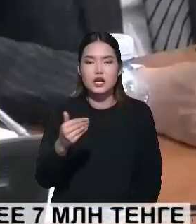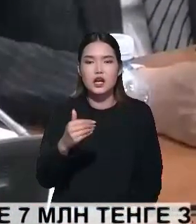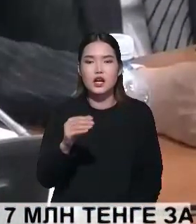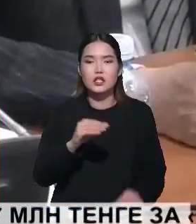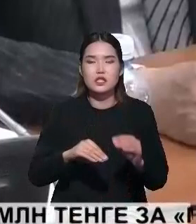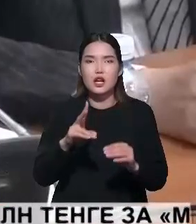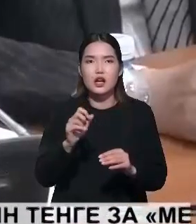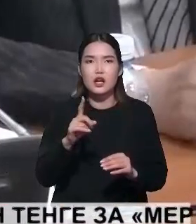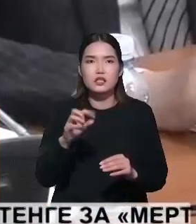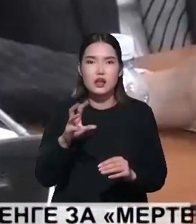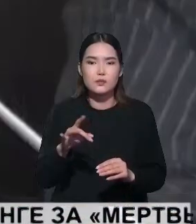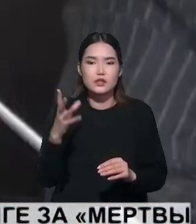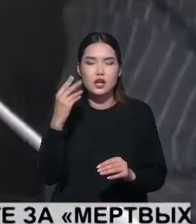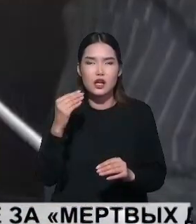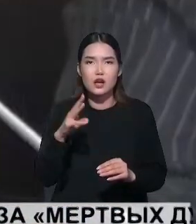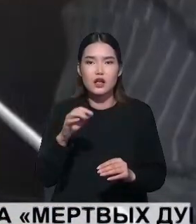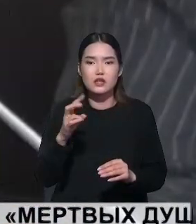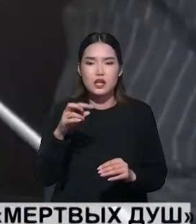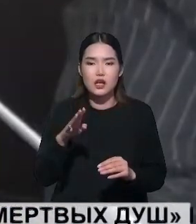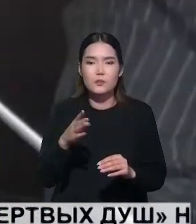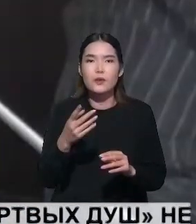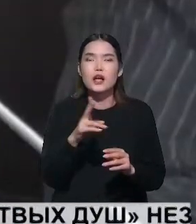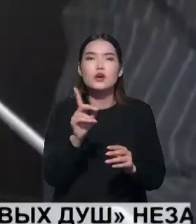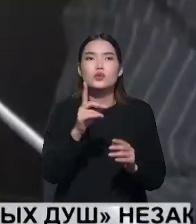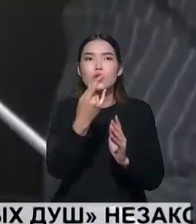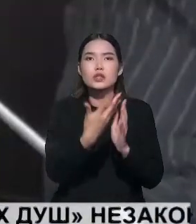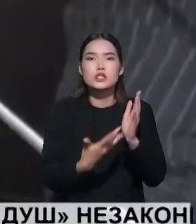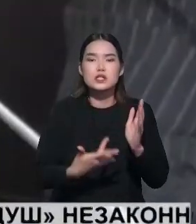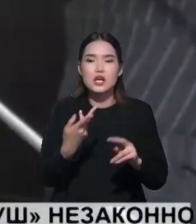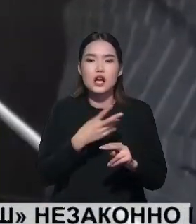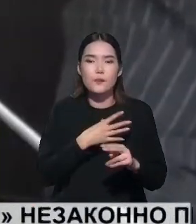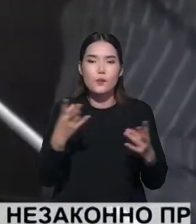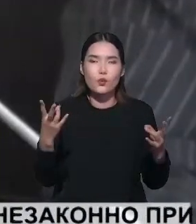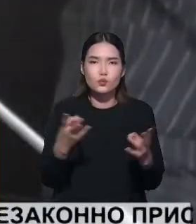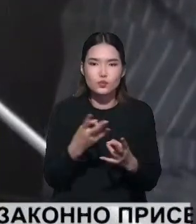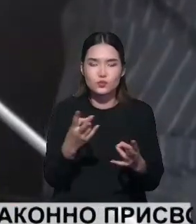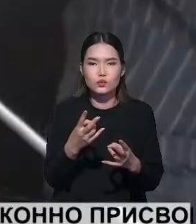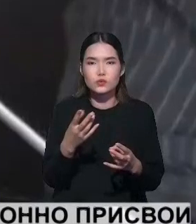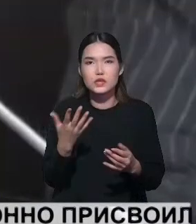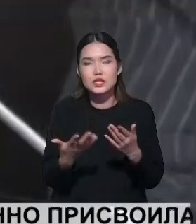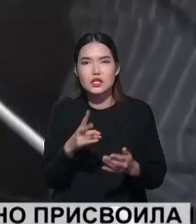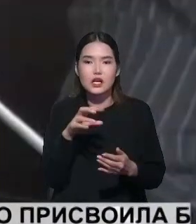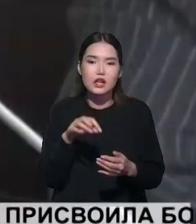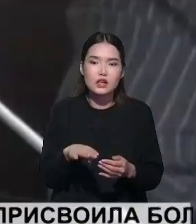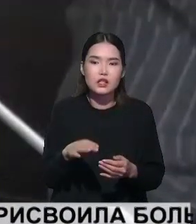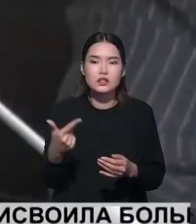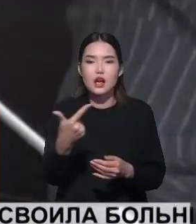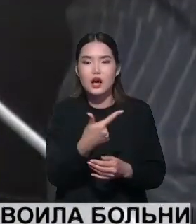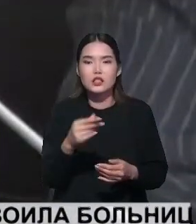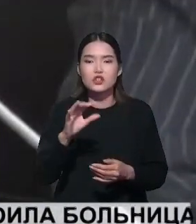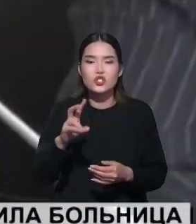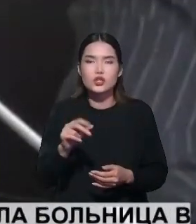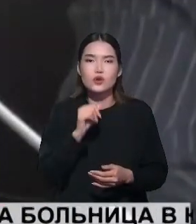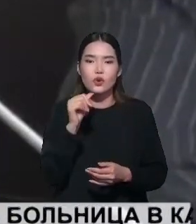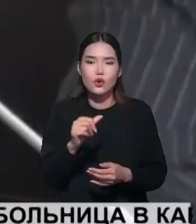8 информации нет. Из 5, которые мужественно сказали нет. Атырау, ЗКО, Костанай,